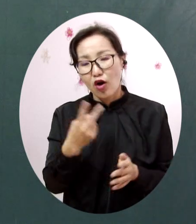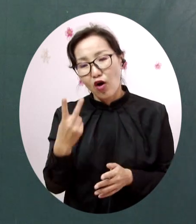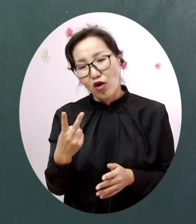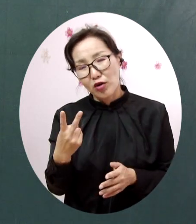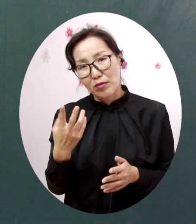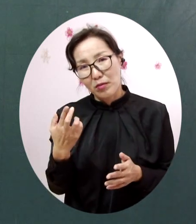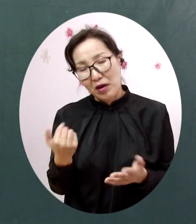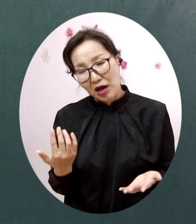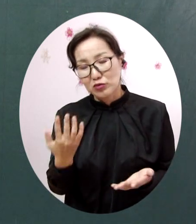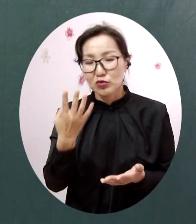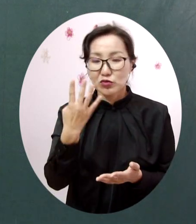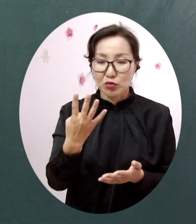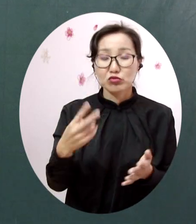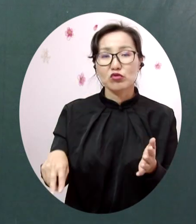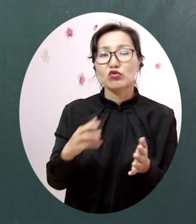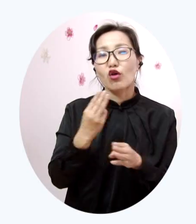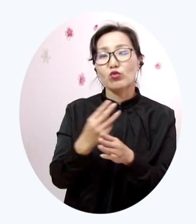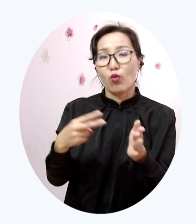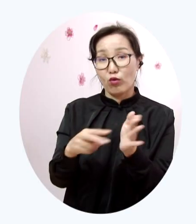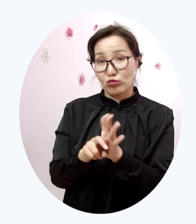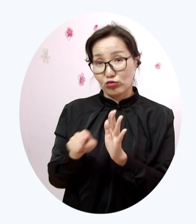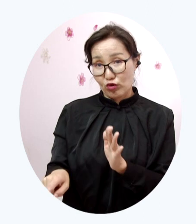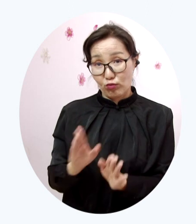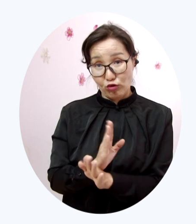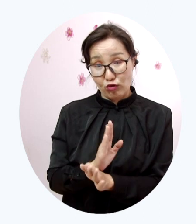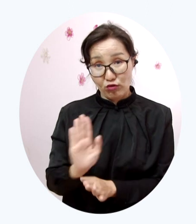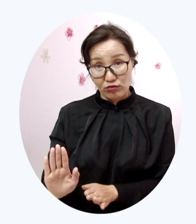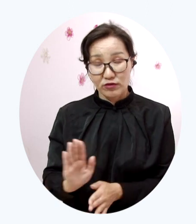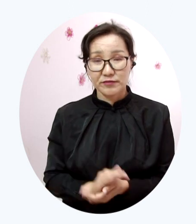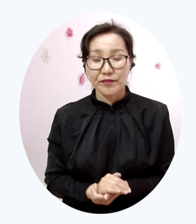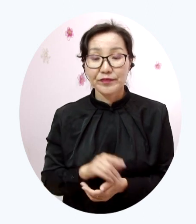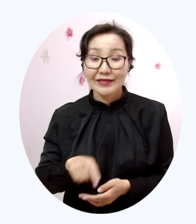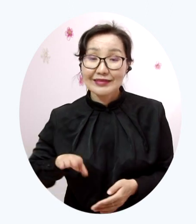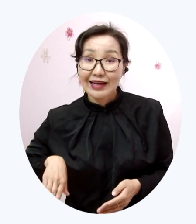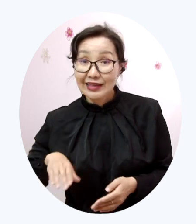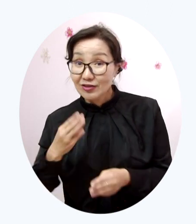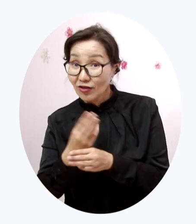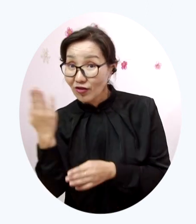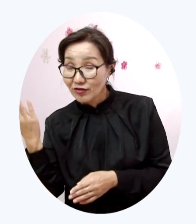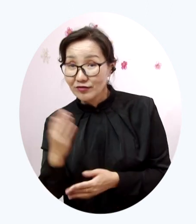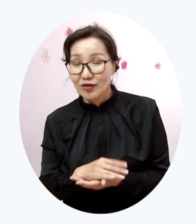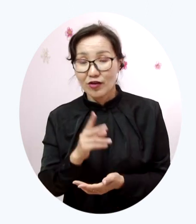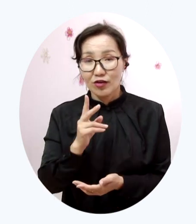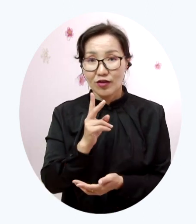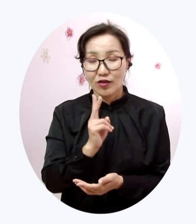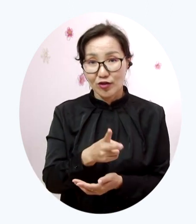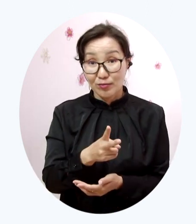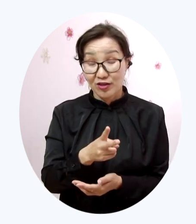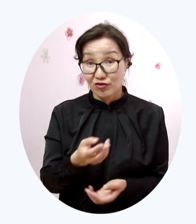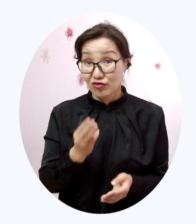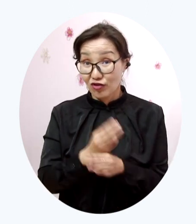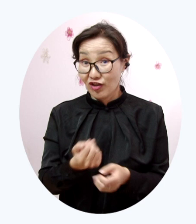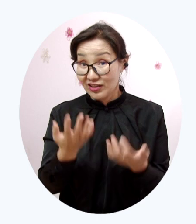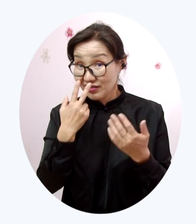ба 4-т л хуваагдах нэ. За тэгвэл дараагийн 2000 гэсэн тоог багш нь сонгосон